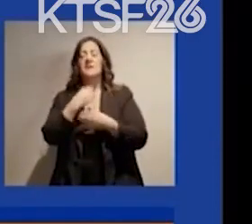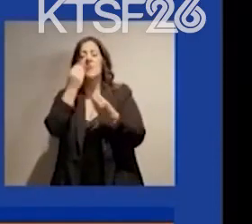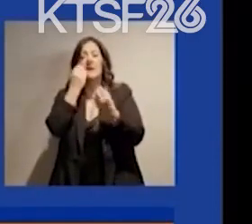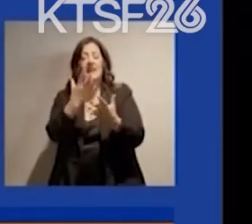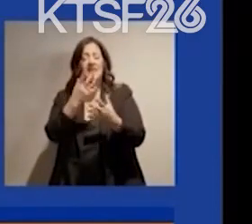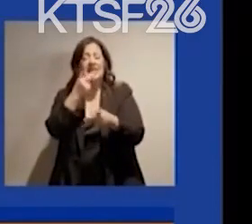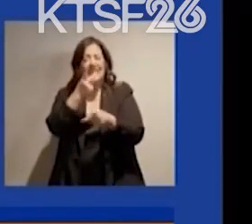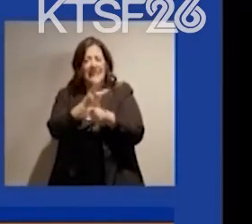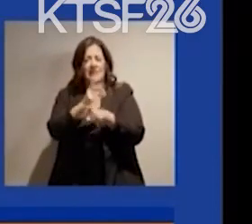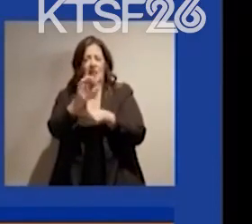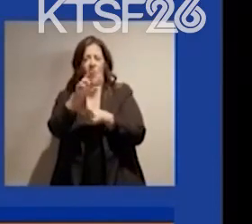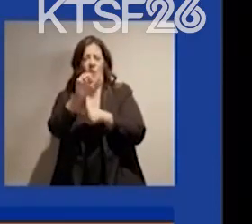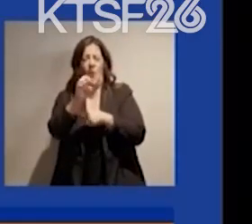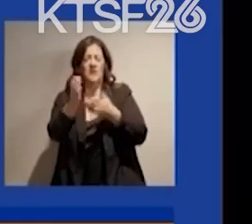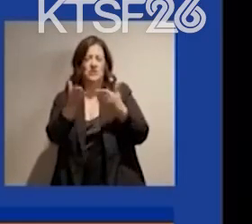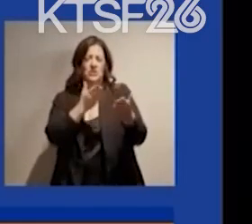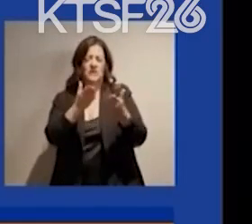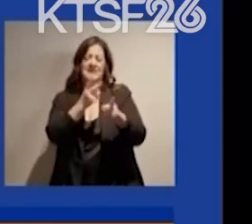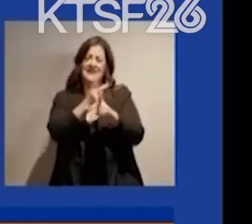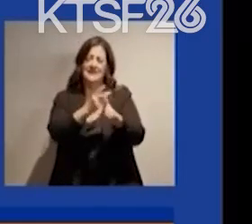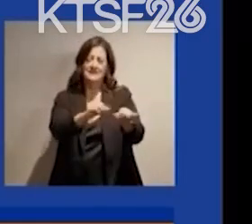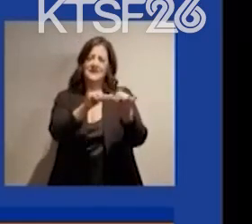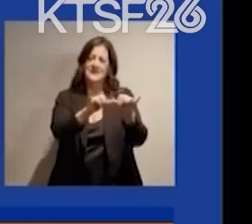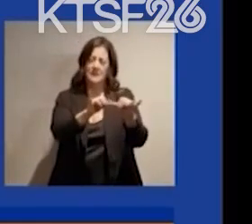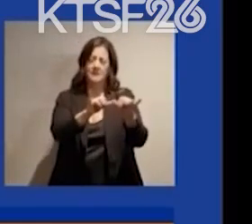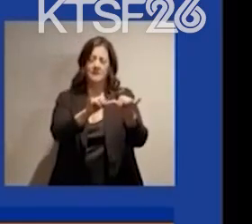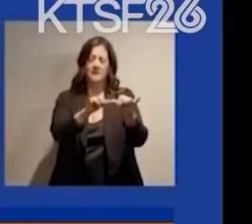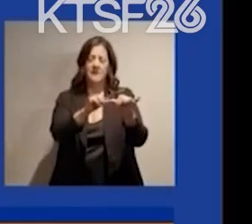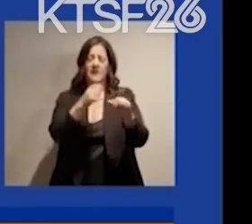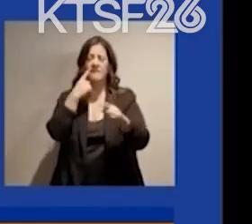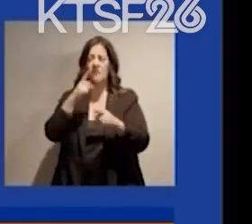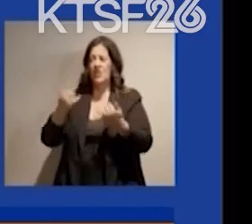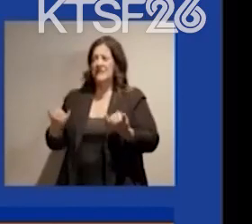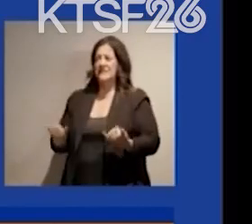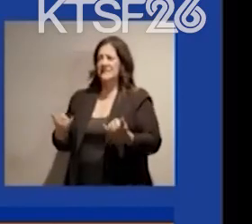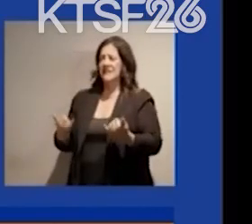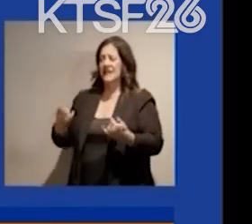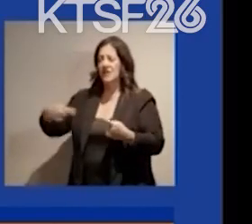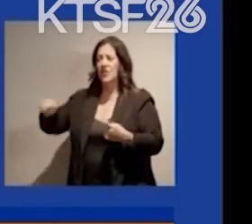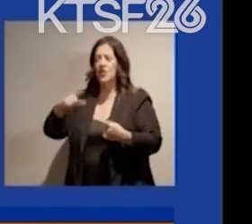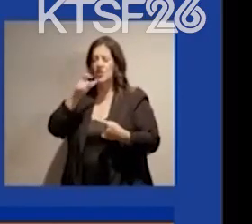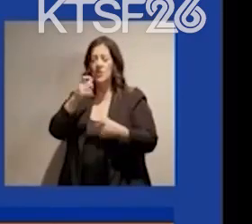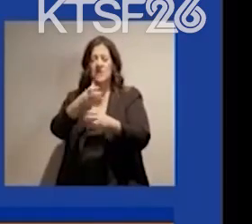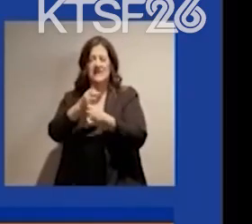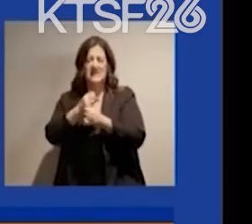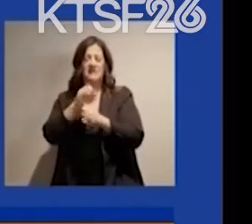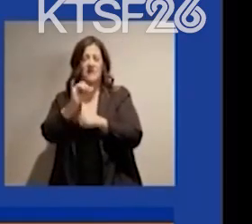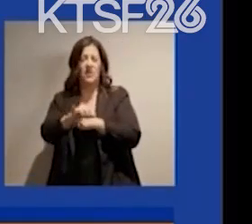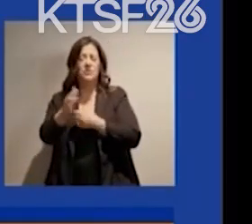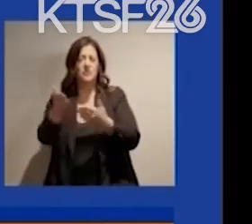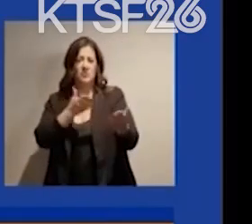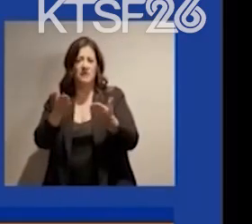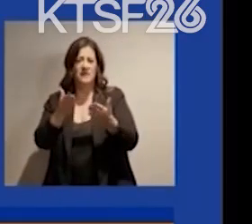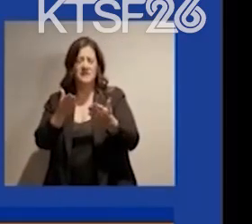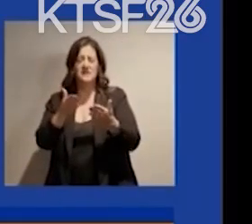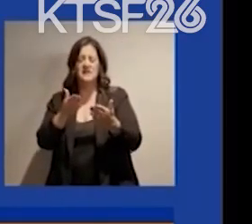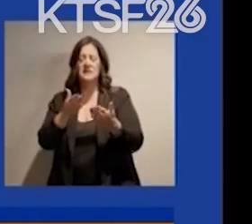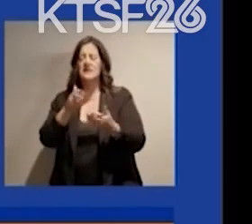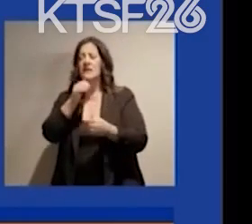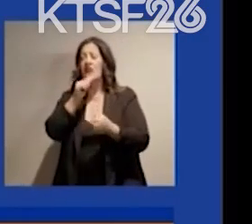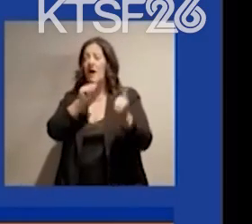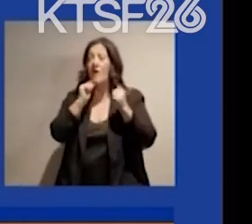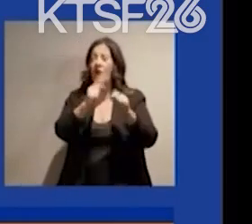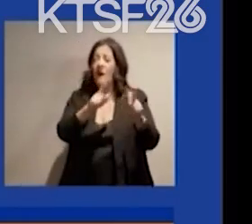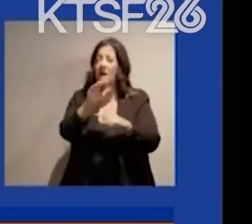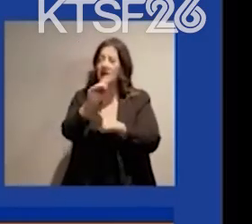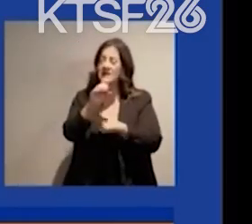SSI、SSP 福利、CalWork 福利、扩张医疗保健、为精神疾病患者以及有滥用药物。问题人士